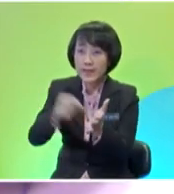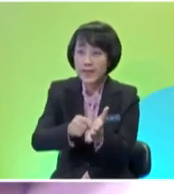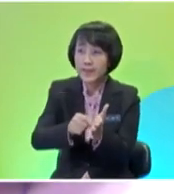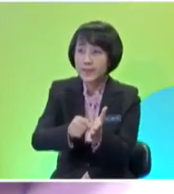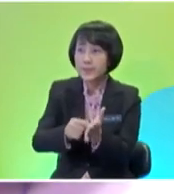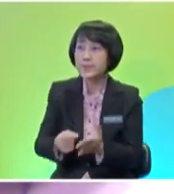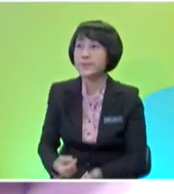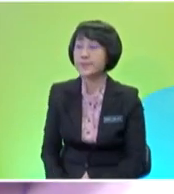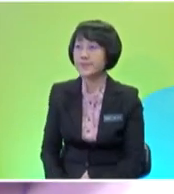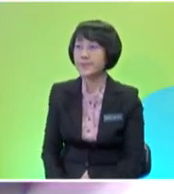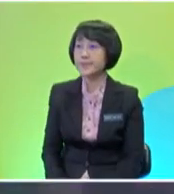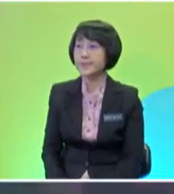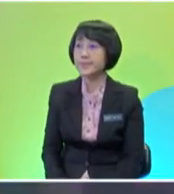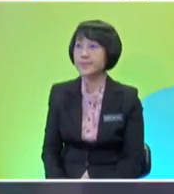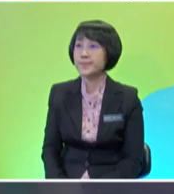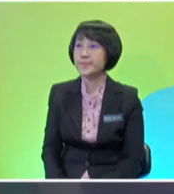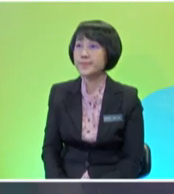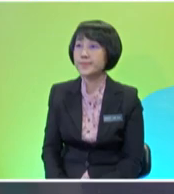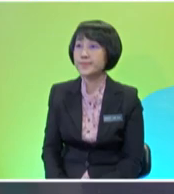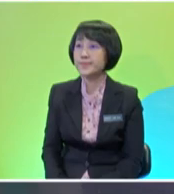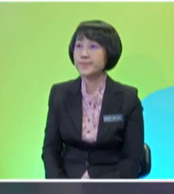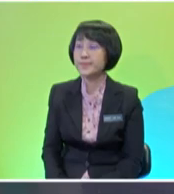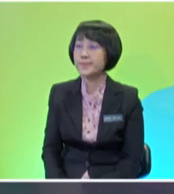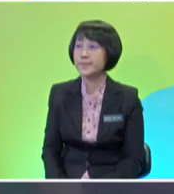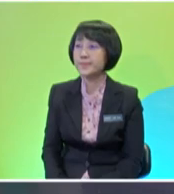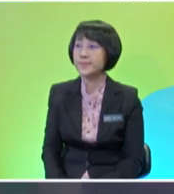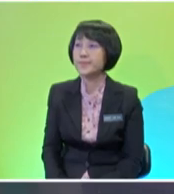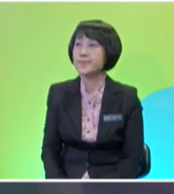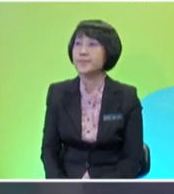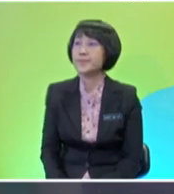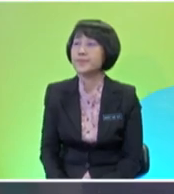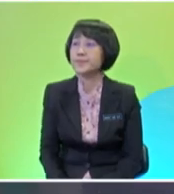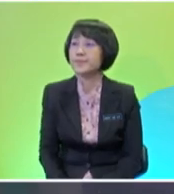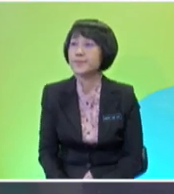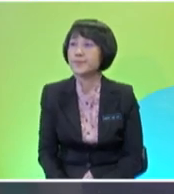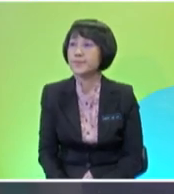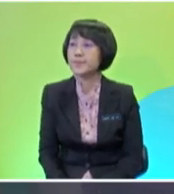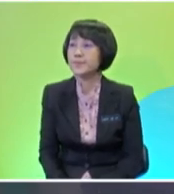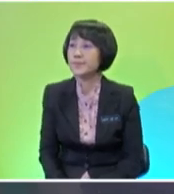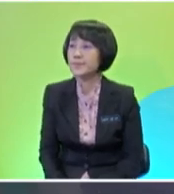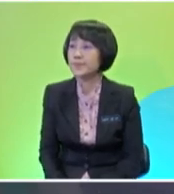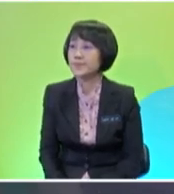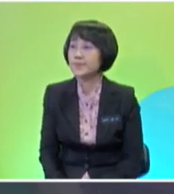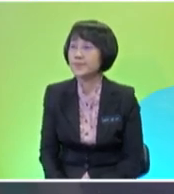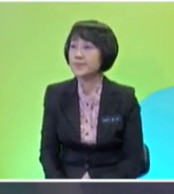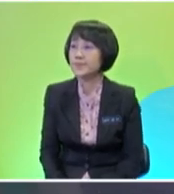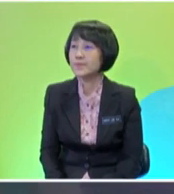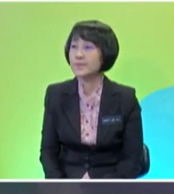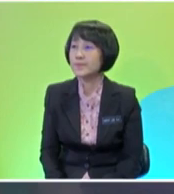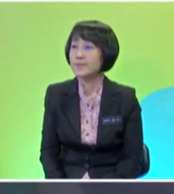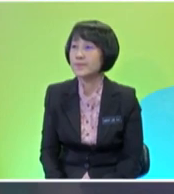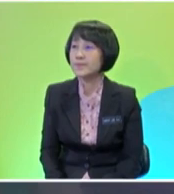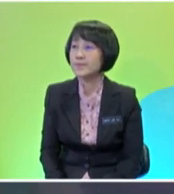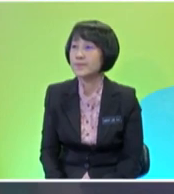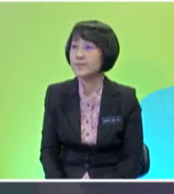ini cikgu eh? Ya, betul. Bahagian atas, atas kan. Okey. Ifan, sebab Ifan buat serong tu rasanya. Betul, Ifan punya lakaran tu. Okey,